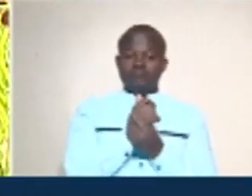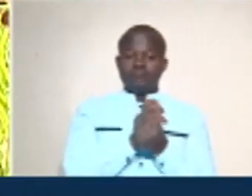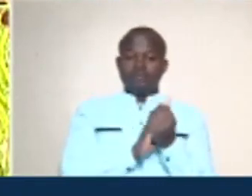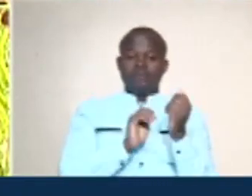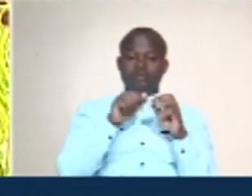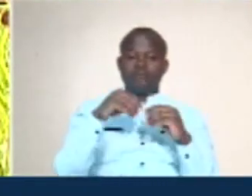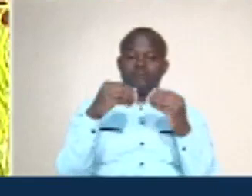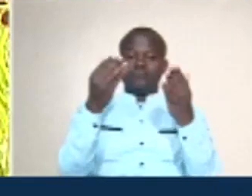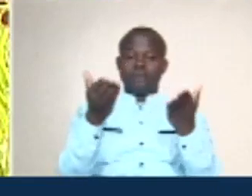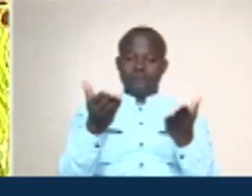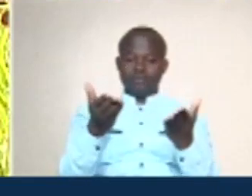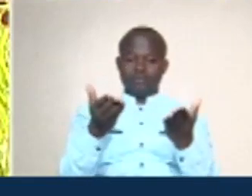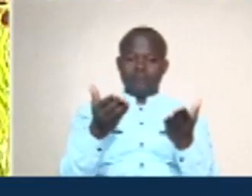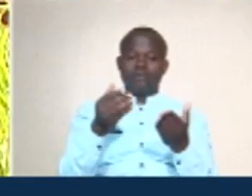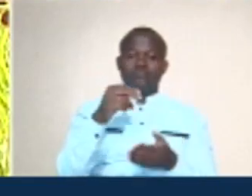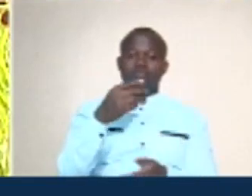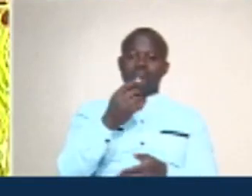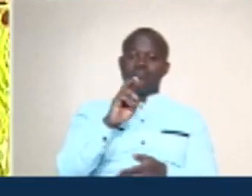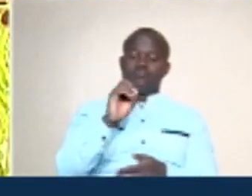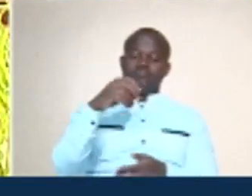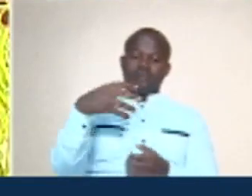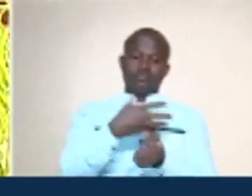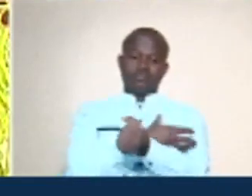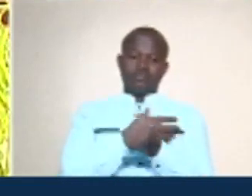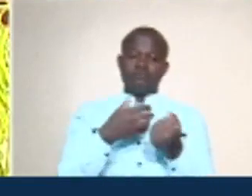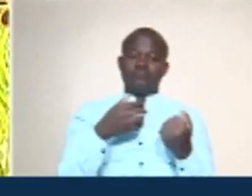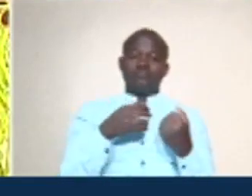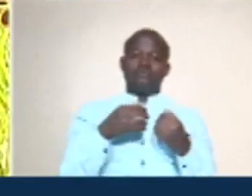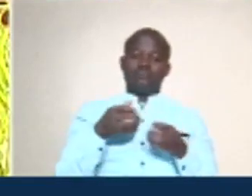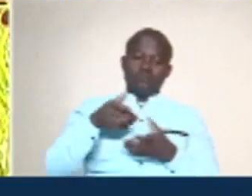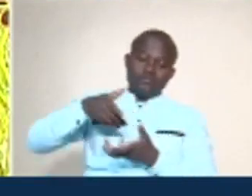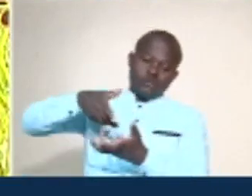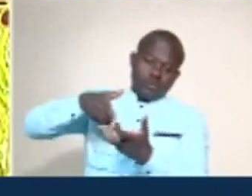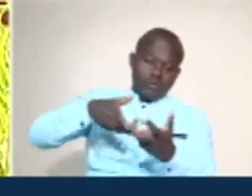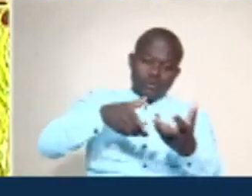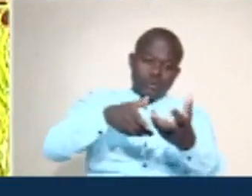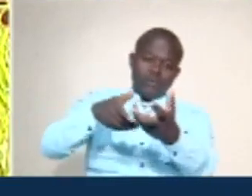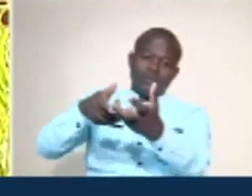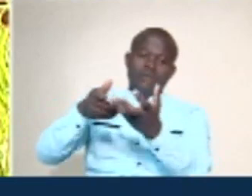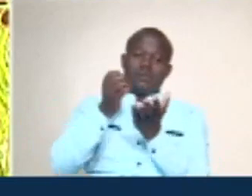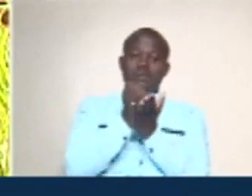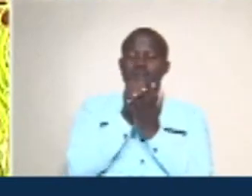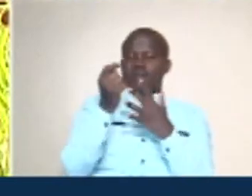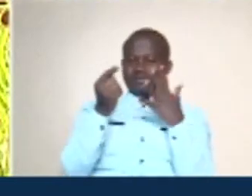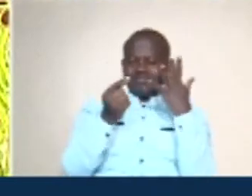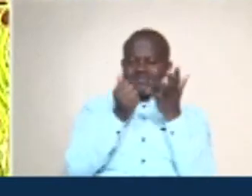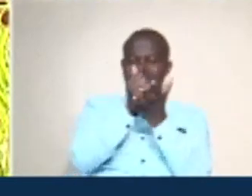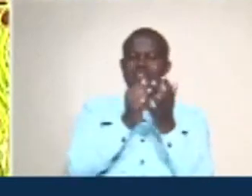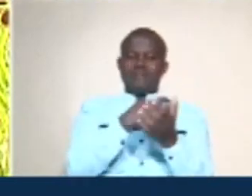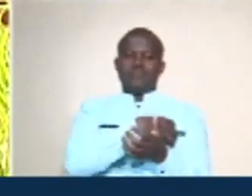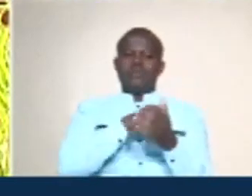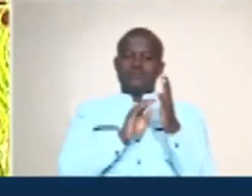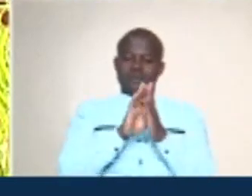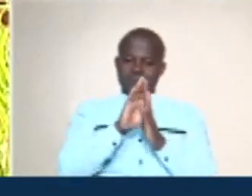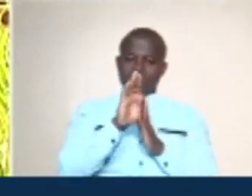yatanga hydropower, amashanyarazi, irrigation, kuhira imyaka, economic aspect nyinshi